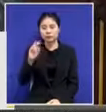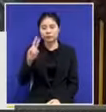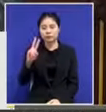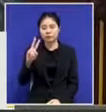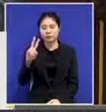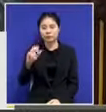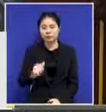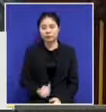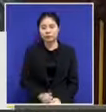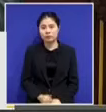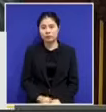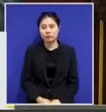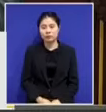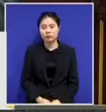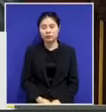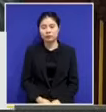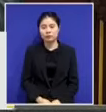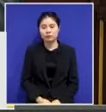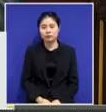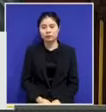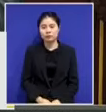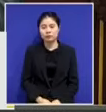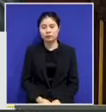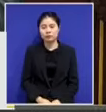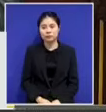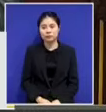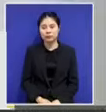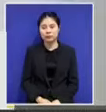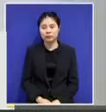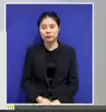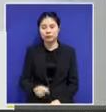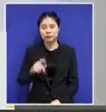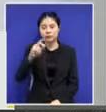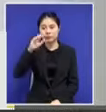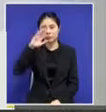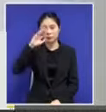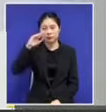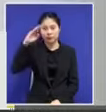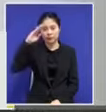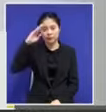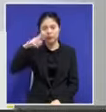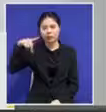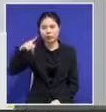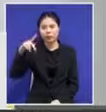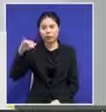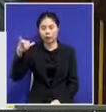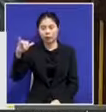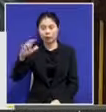292พลเอกบุญสร้างเนียมปิด พลเอกประยุทธ์จันทร์โอชาครับ